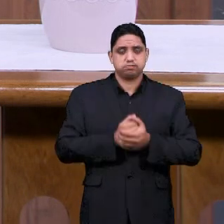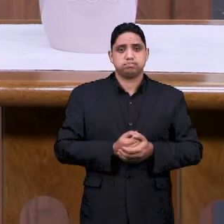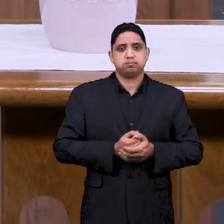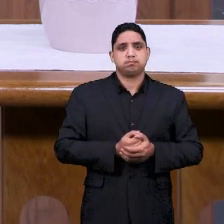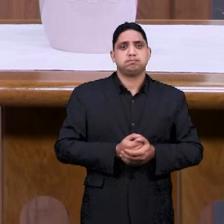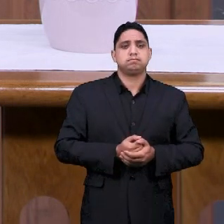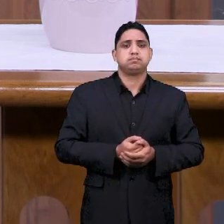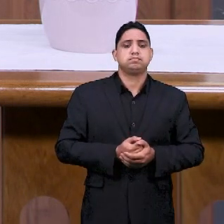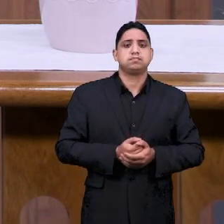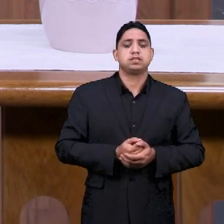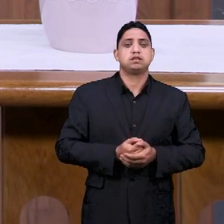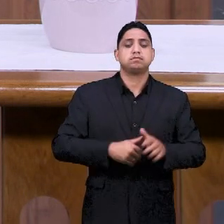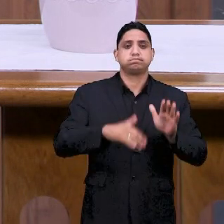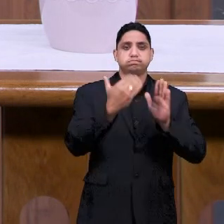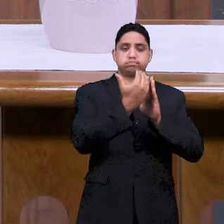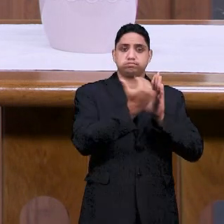programmation